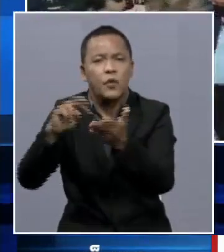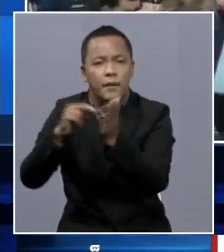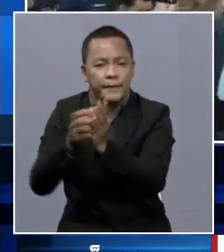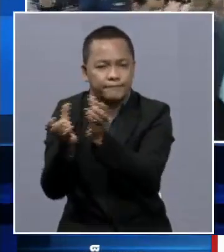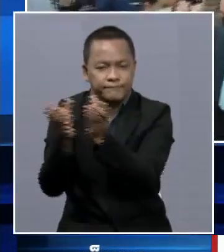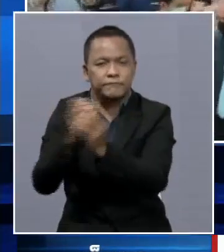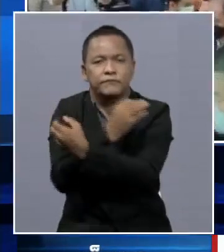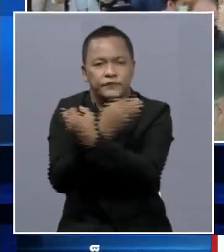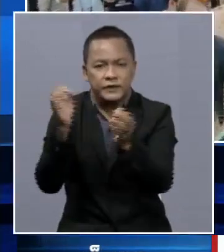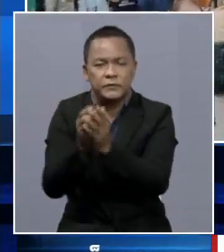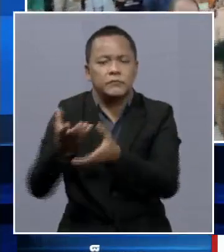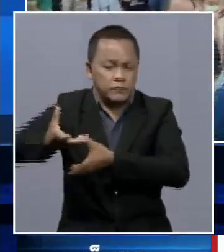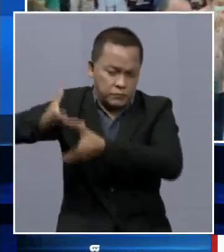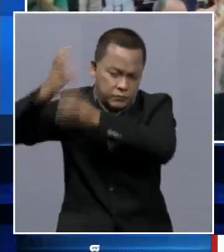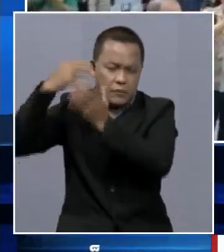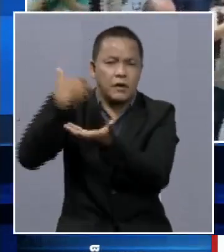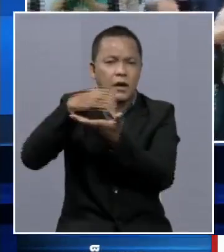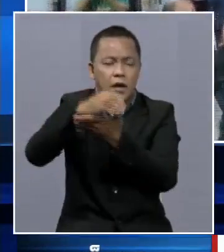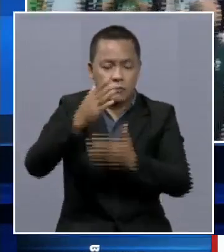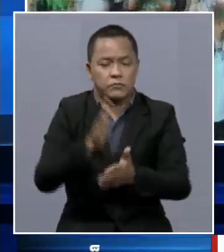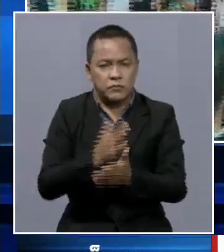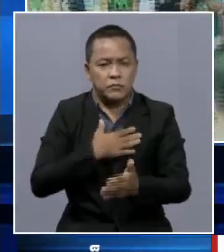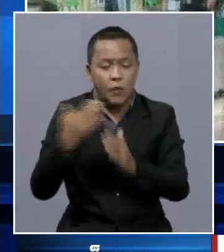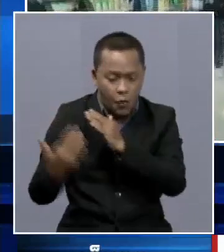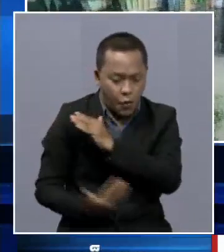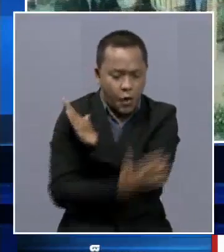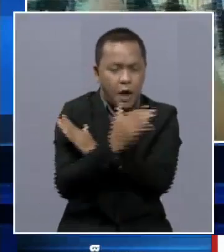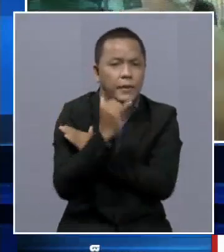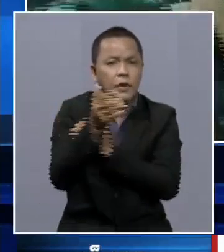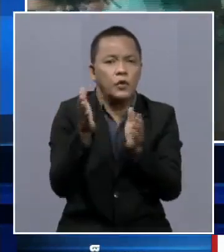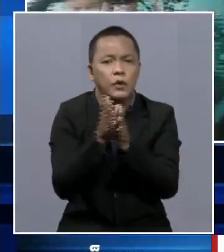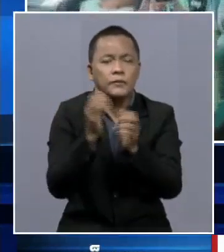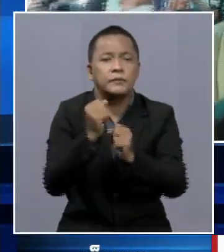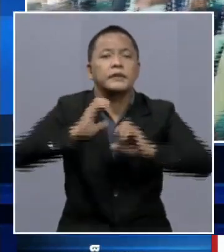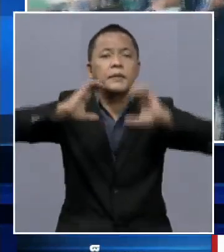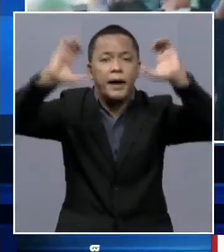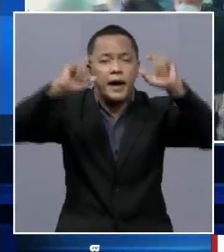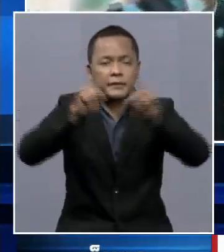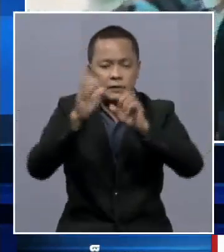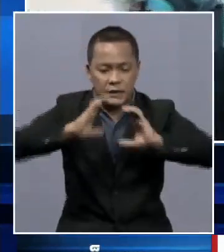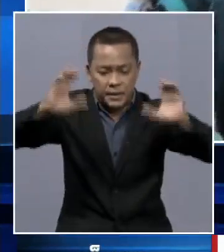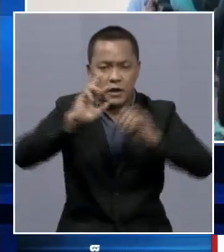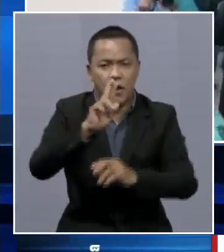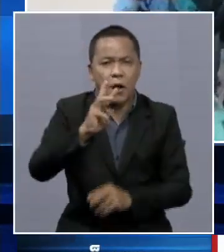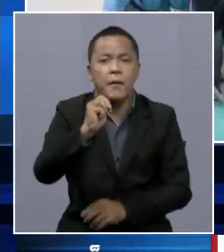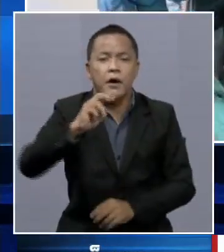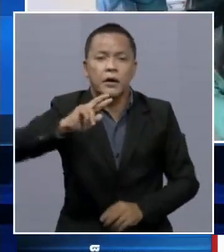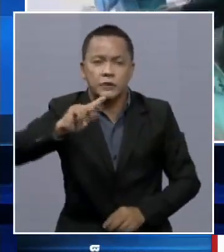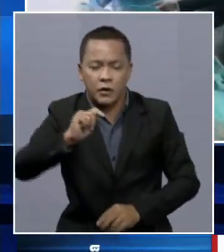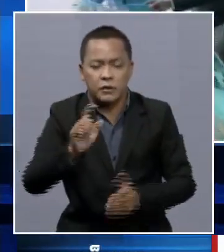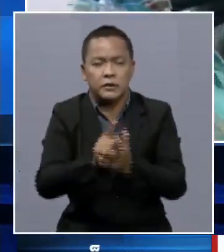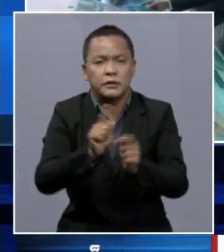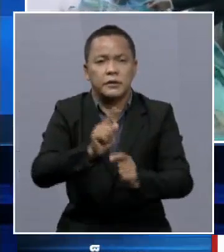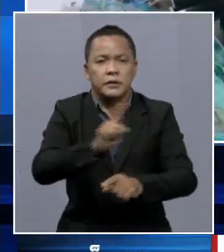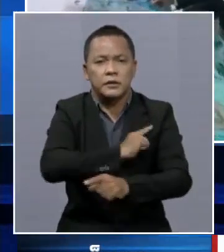ถึงท่านก็ย้อนกัไปตั้งแต่ตัท่านมีโอกาสได้เข้าไปรวมรัทบานเป็รัฐมนตรีในฐ